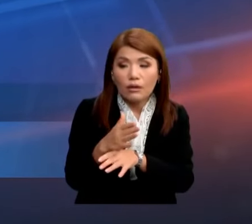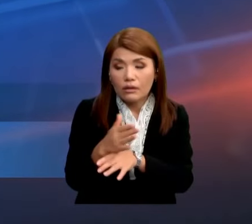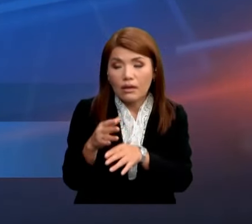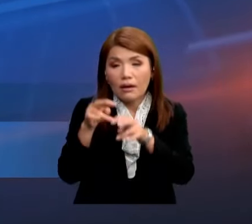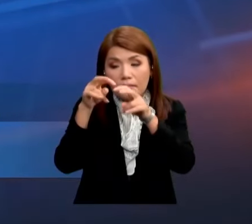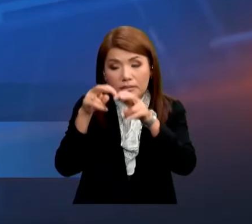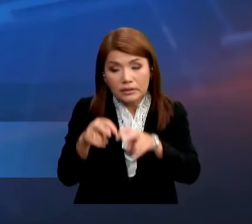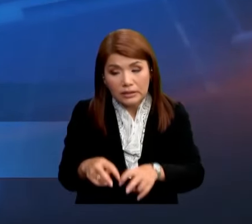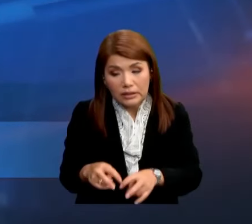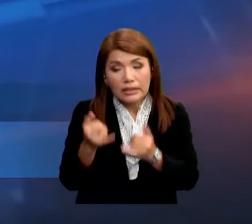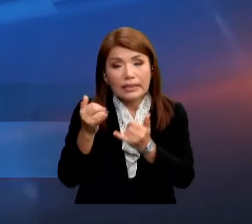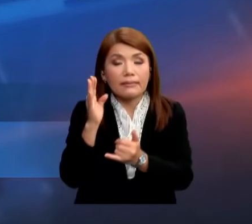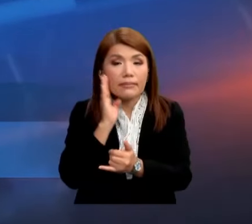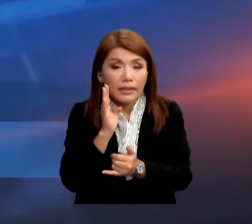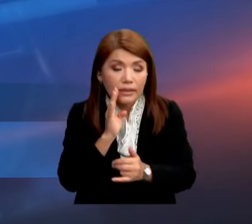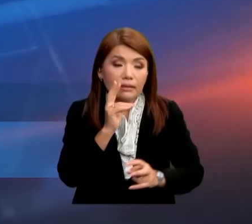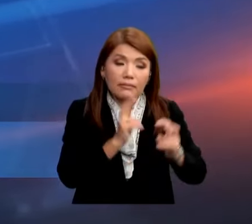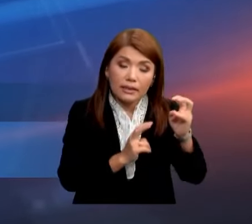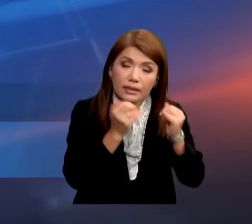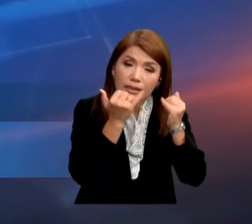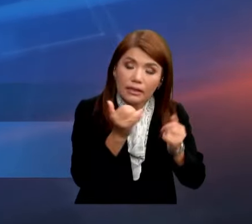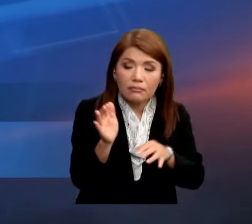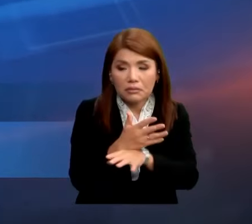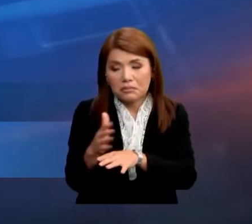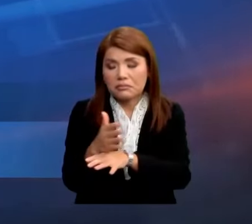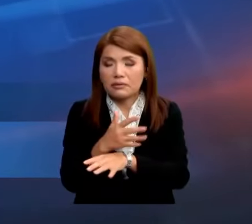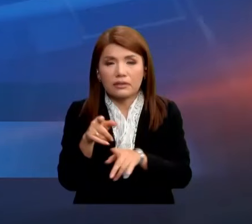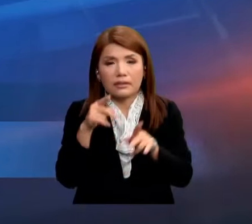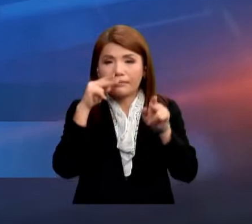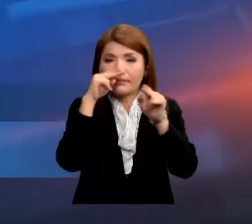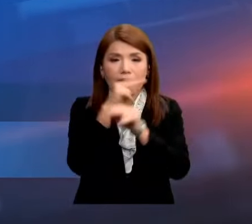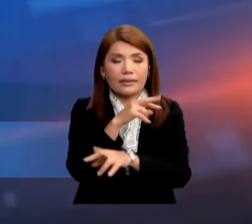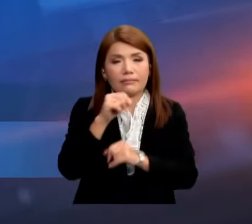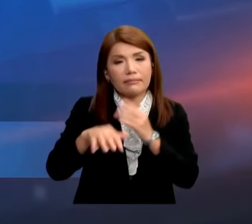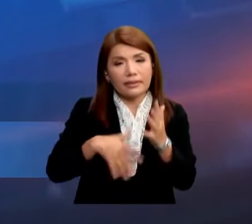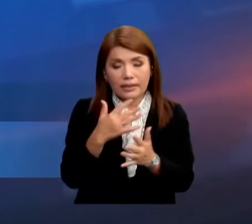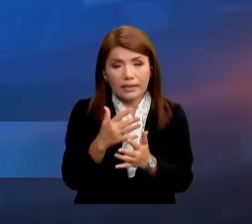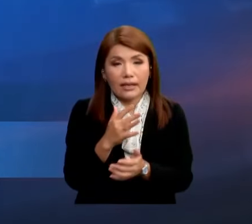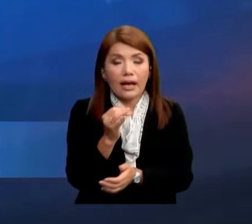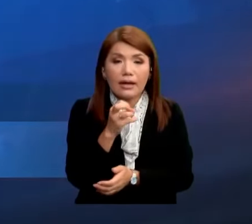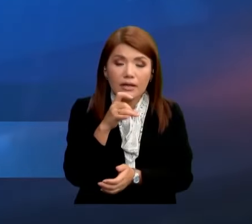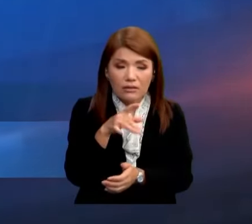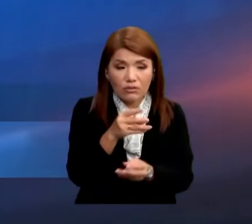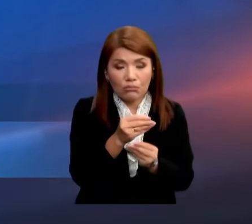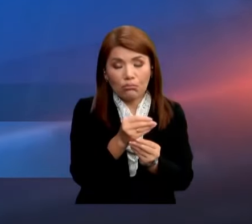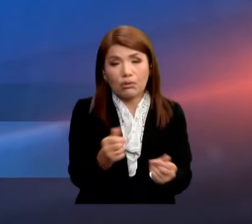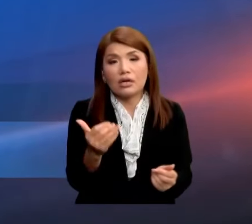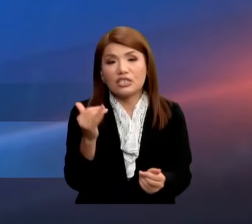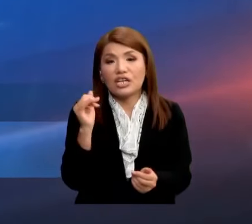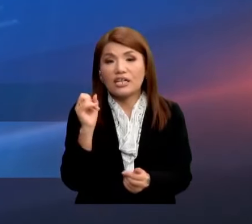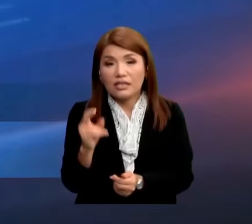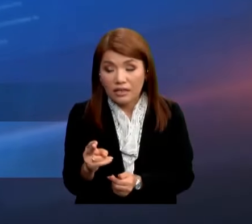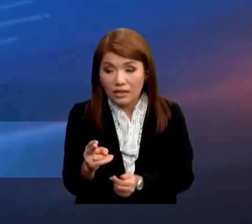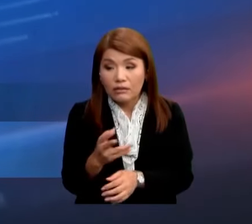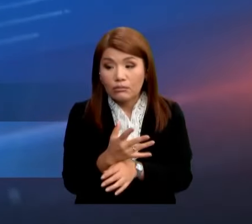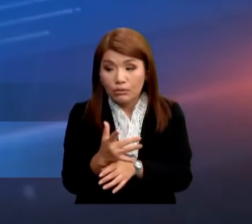рассматривают для питьевой воды для Промышленной воды вот этот раздельный подход Он убил Райское море Он убил Жак он сейчас